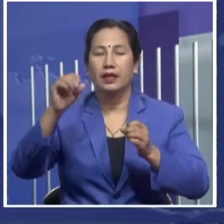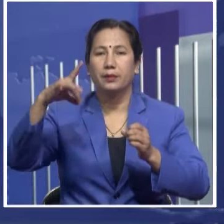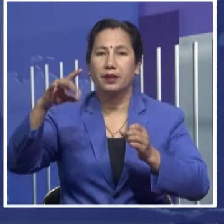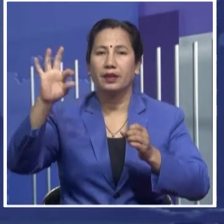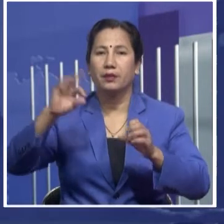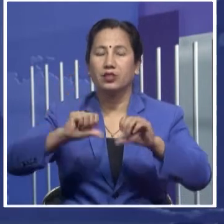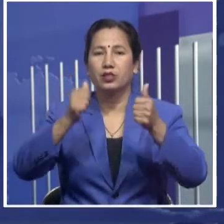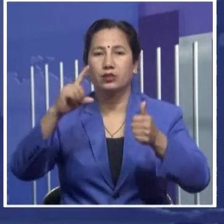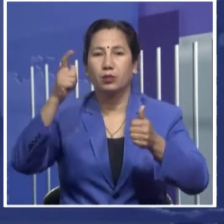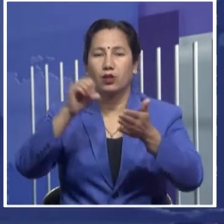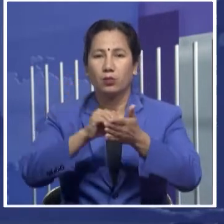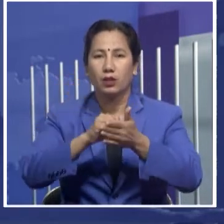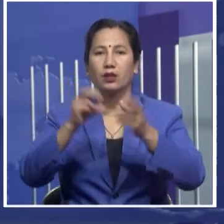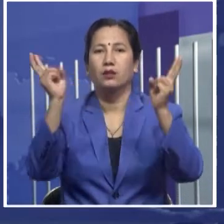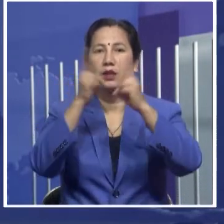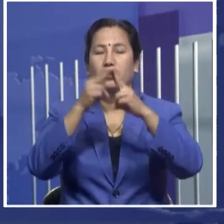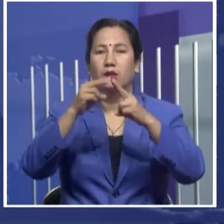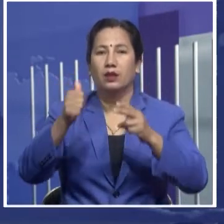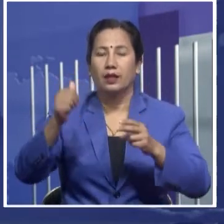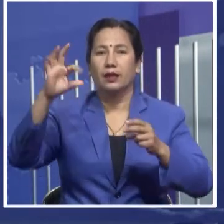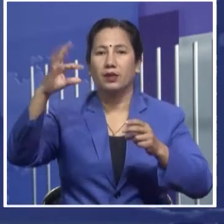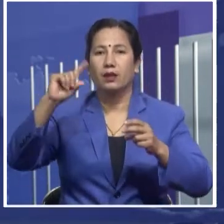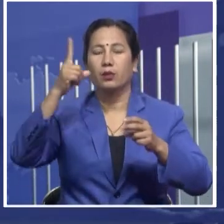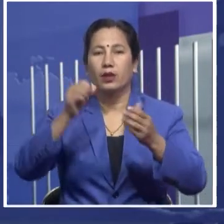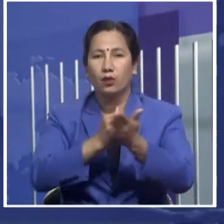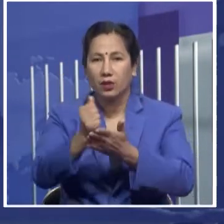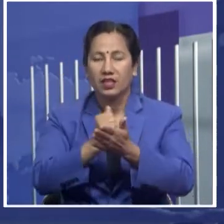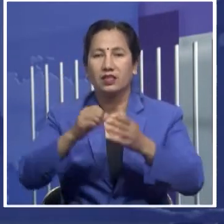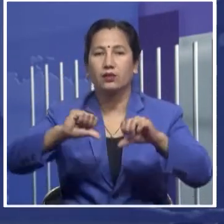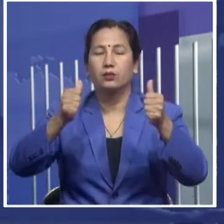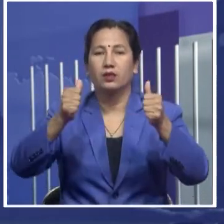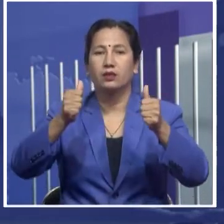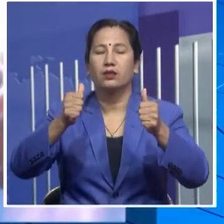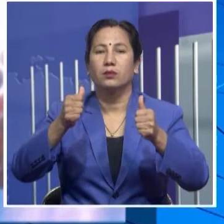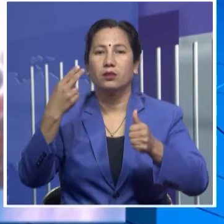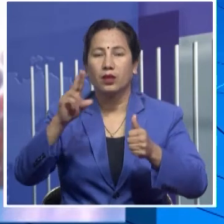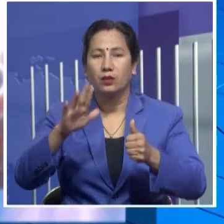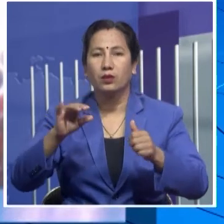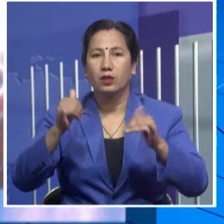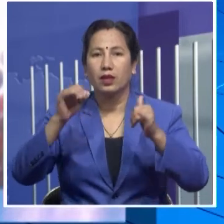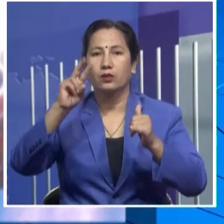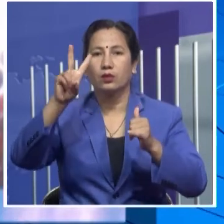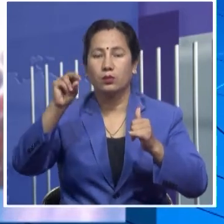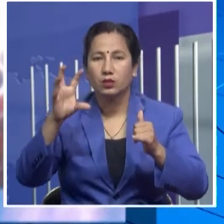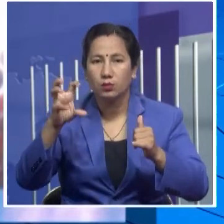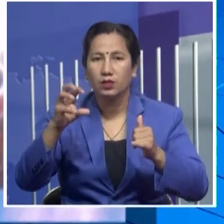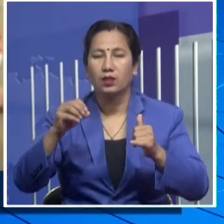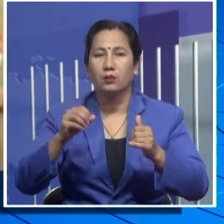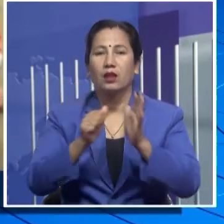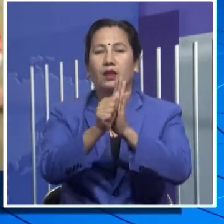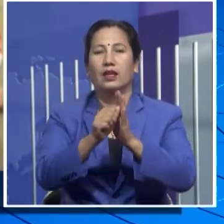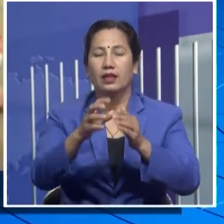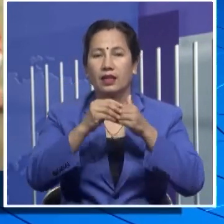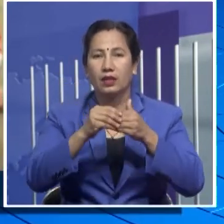छ। पहिलो पटक फाइनल पुगेको एपिएफले पहिलो प्रयासमा नै उपाधि रक्षा गर्न सफल भएको हो। खेलको 20 मिनटमै एपिएफले अग्रता लिएको